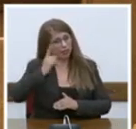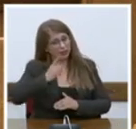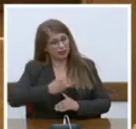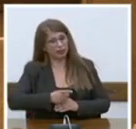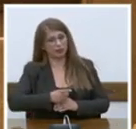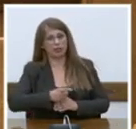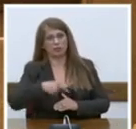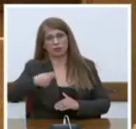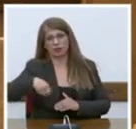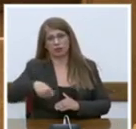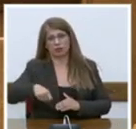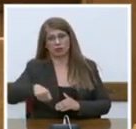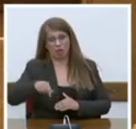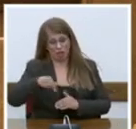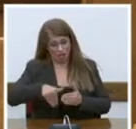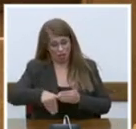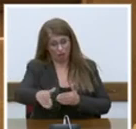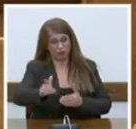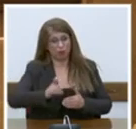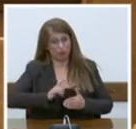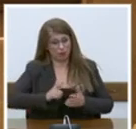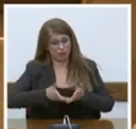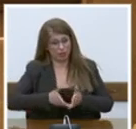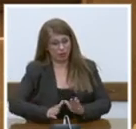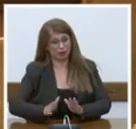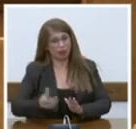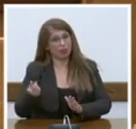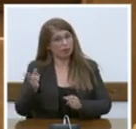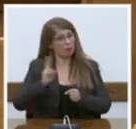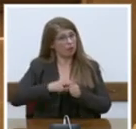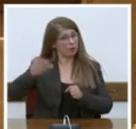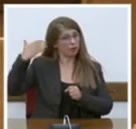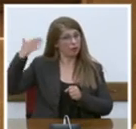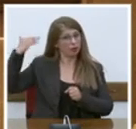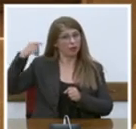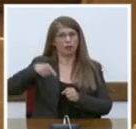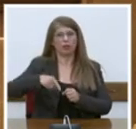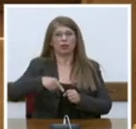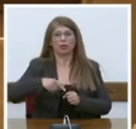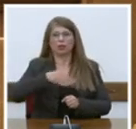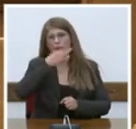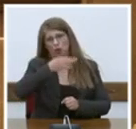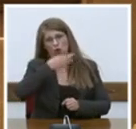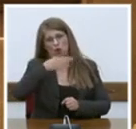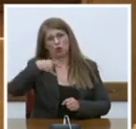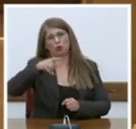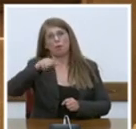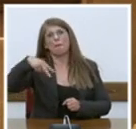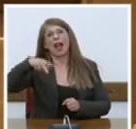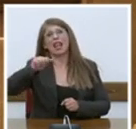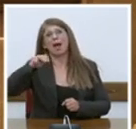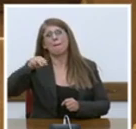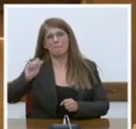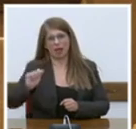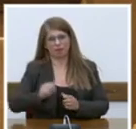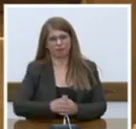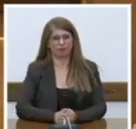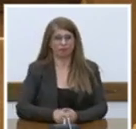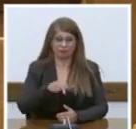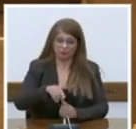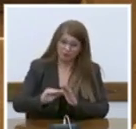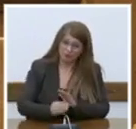οι αγέννητοι, οι νεκροί κατά τον αϊθαλή λόγο του Παλαμά. Στην κοιτίδα της δημοκρατίας,